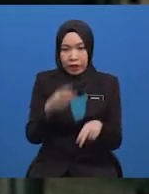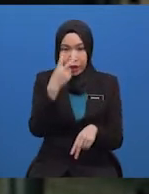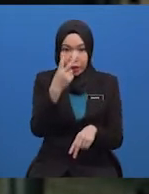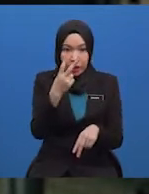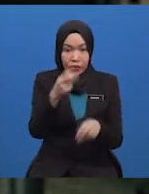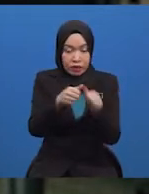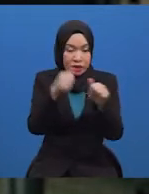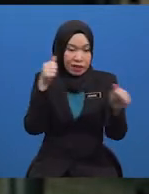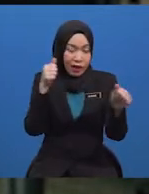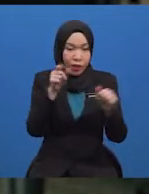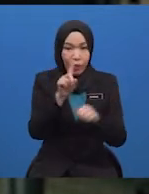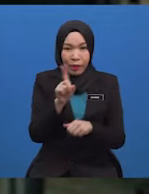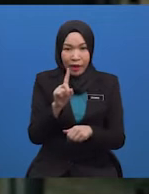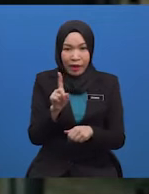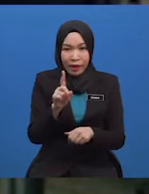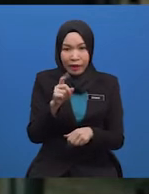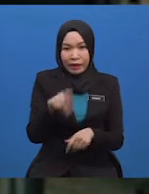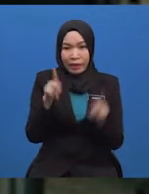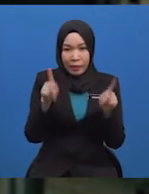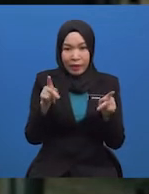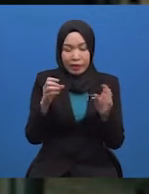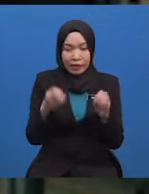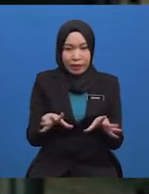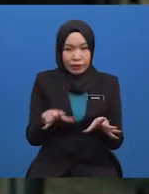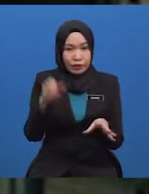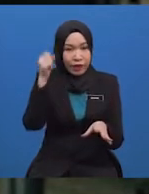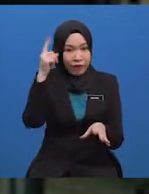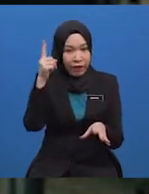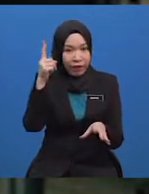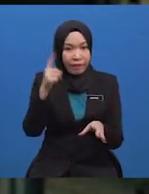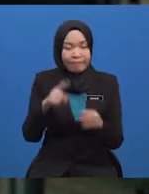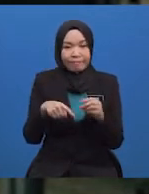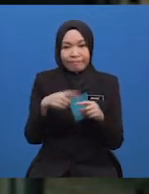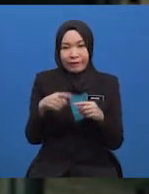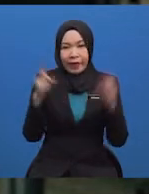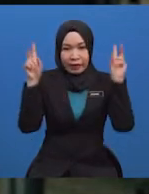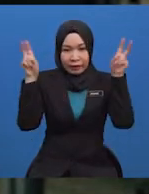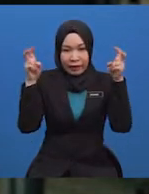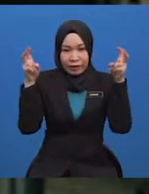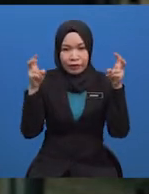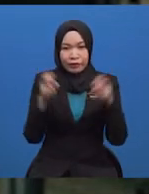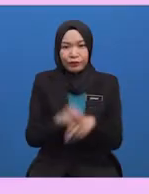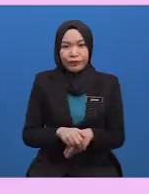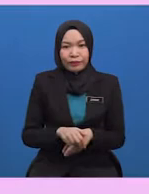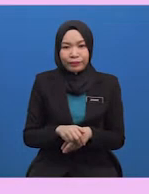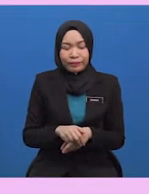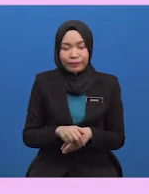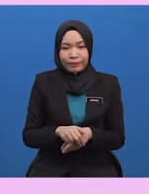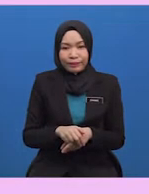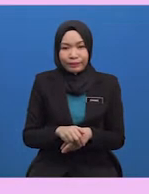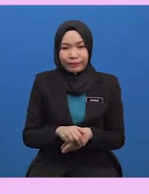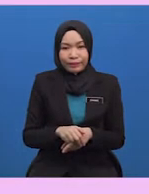manakah pemahaman pelajar tentang tajuk yang telah saya terangkan sebentar tadi.